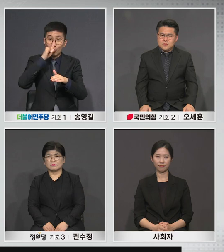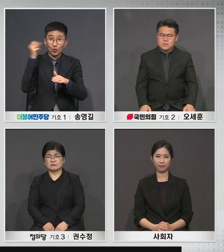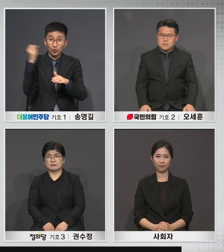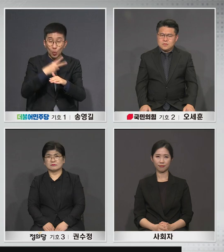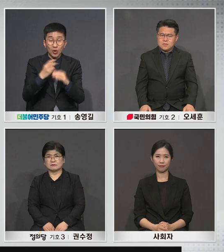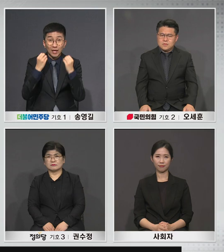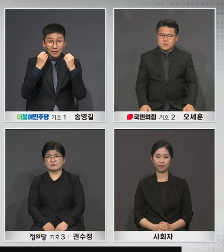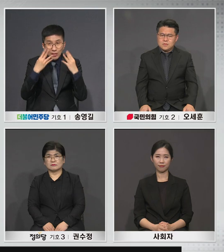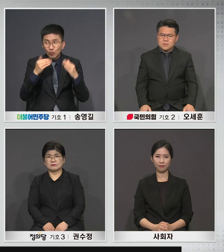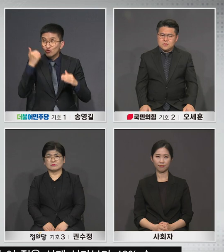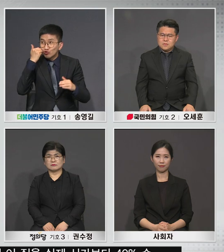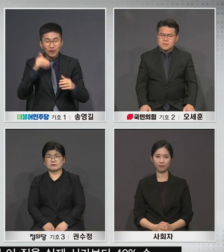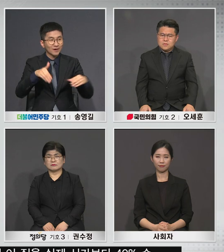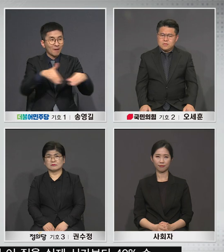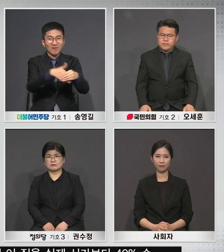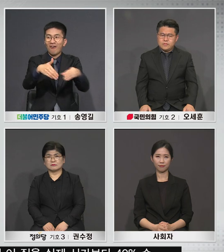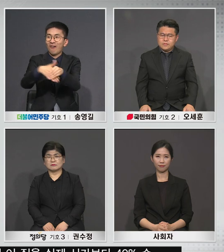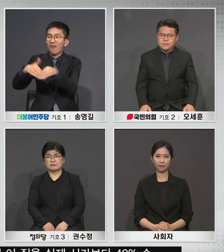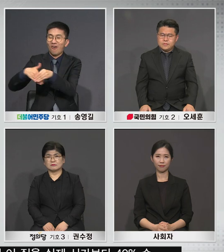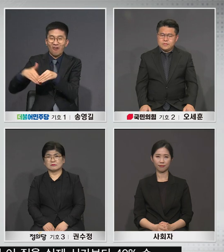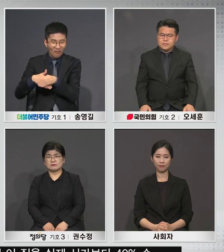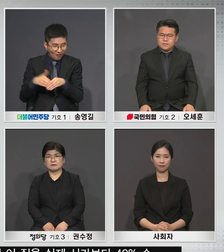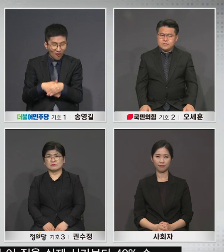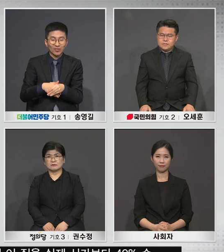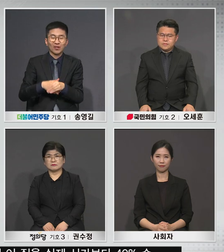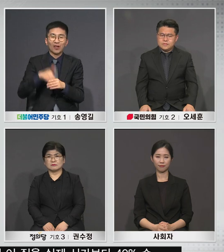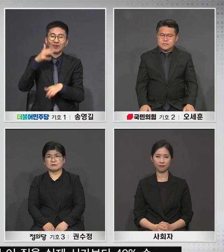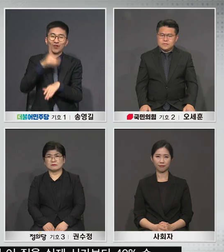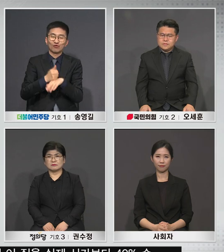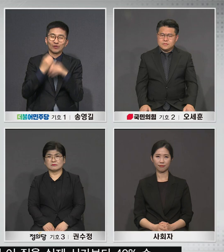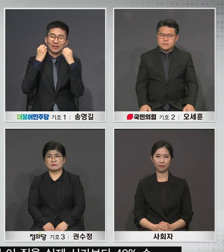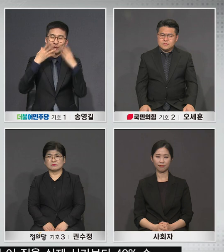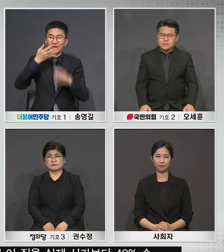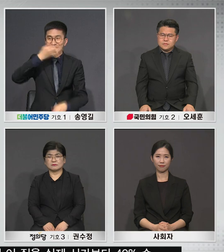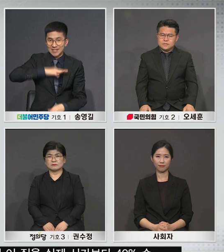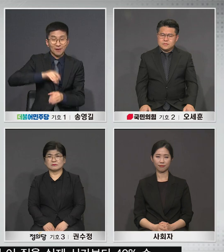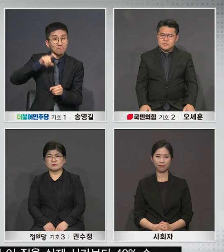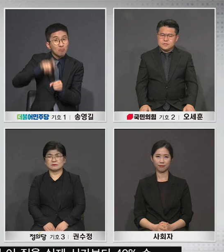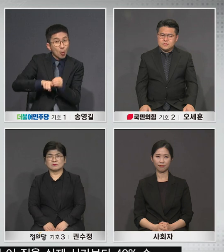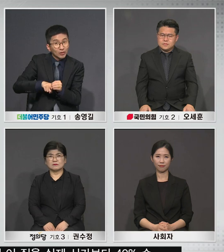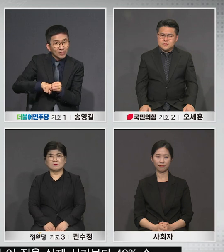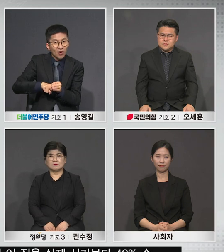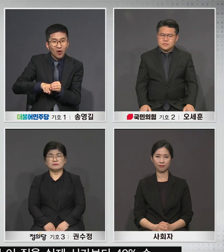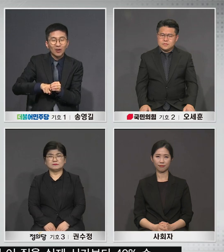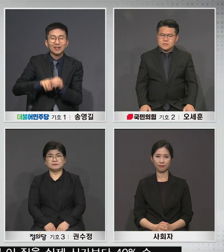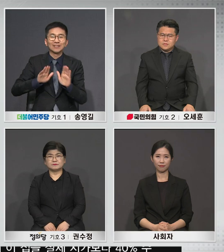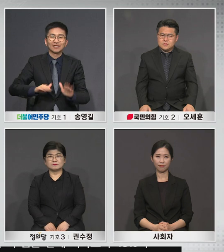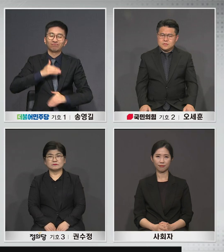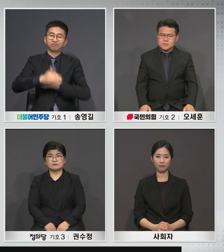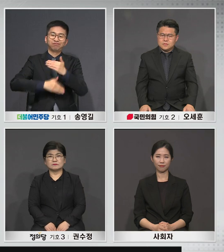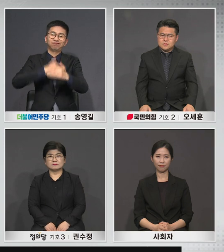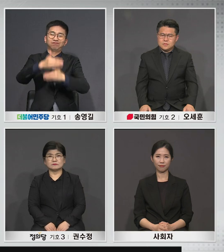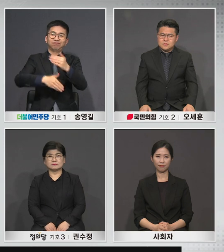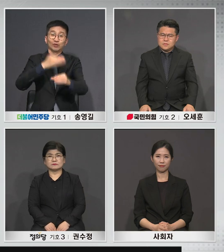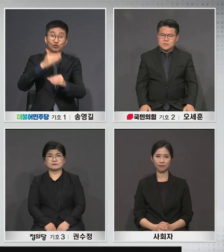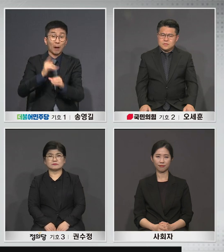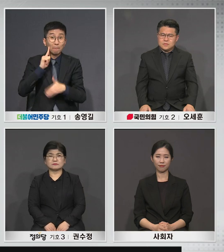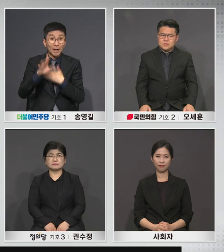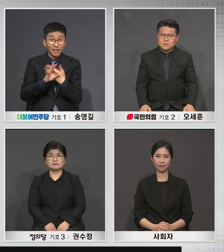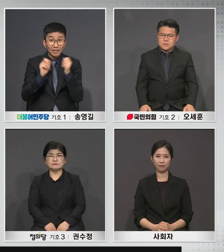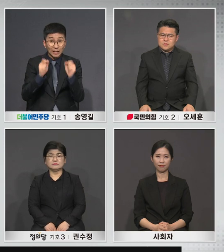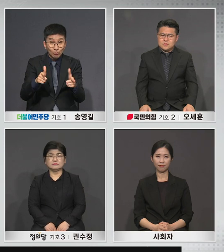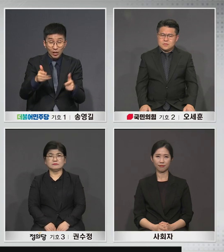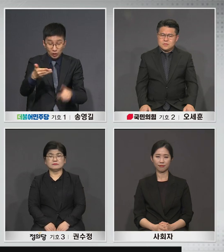협력적 소비 제도를 통해서 혁명적으로 이윤을 만들어낼 수 있는 집이 이미 실현이 되고 있습니다. 저희한테 기회를 주신다면